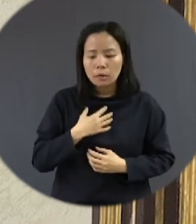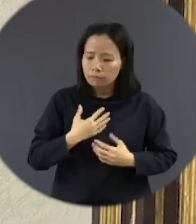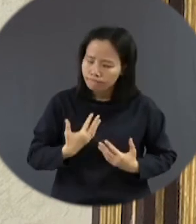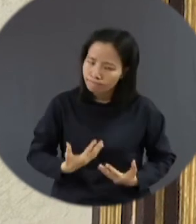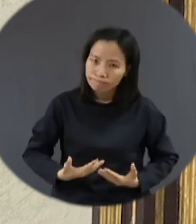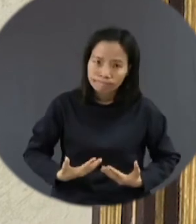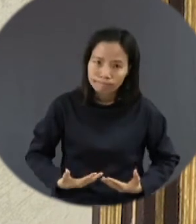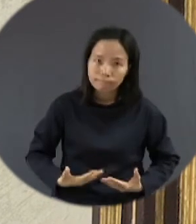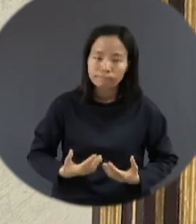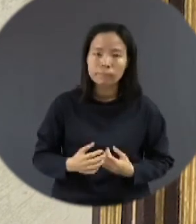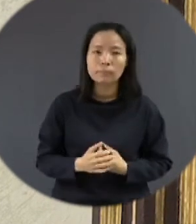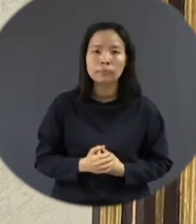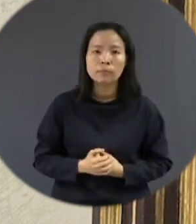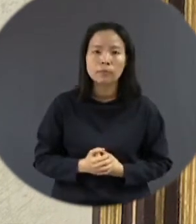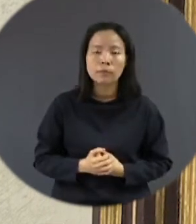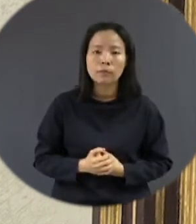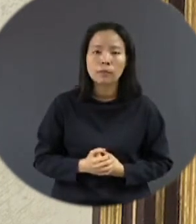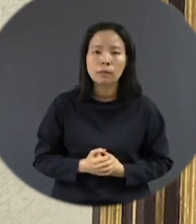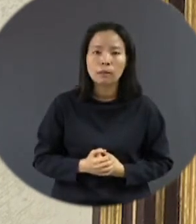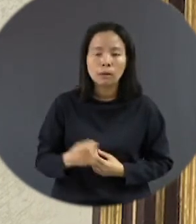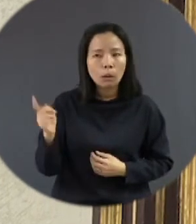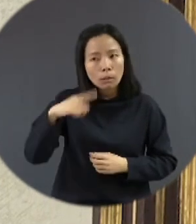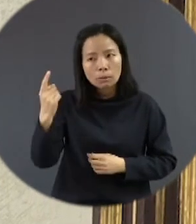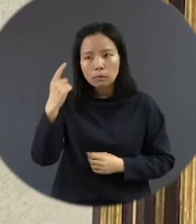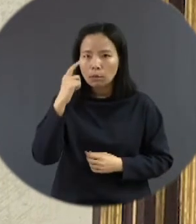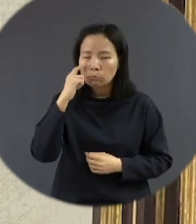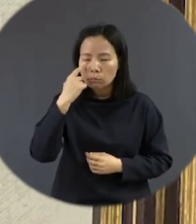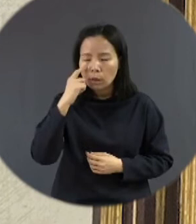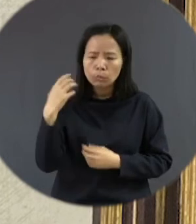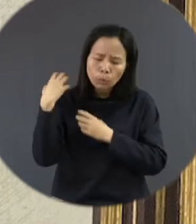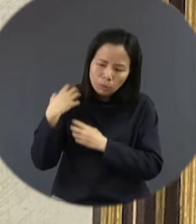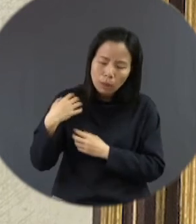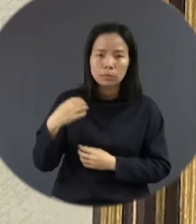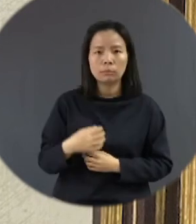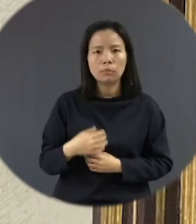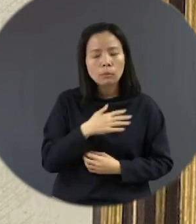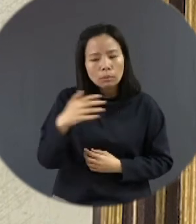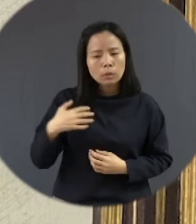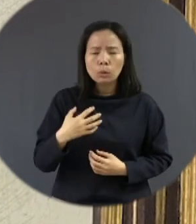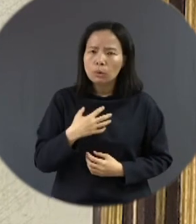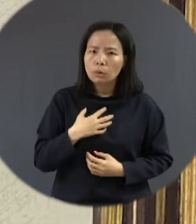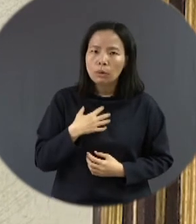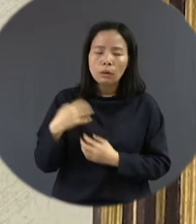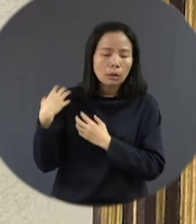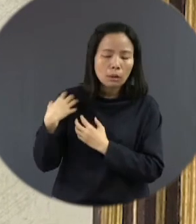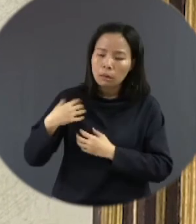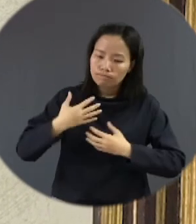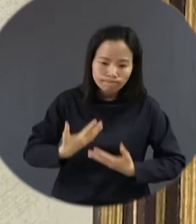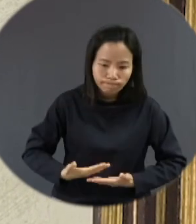重。当没有人注意它的时候，我们觉得这个担子更加